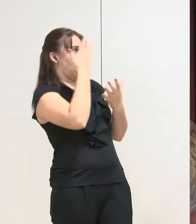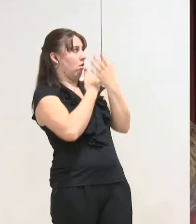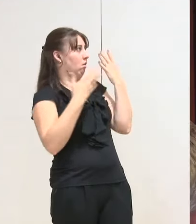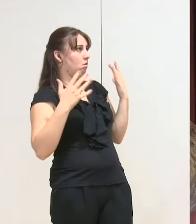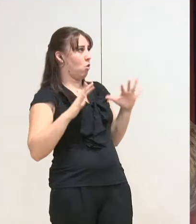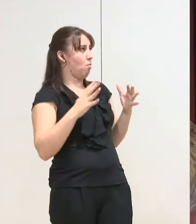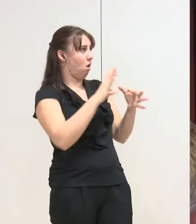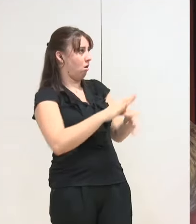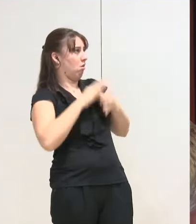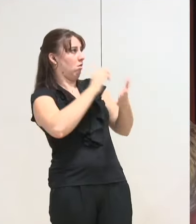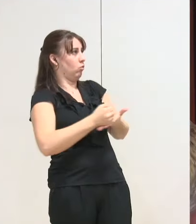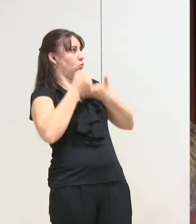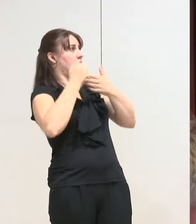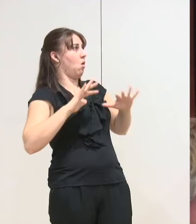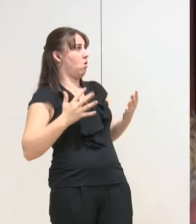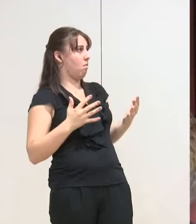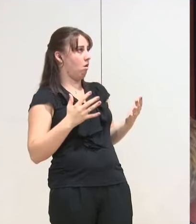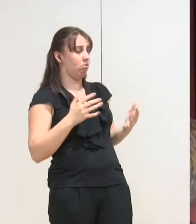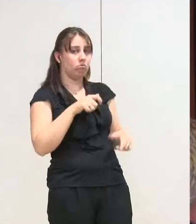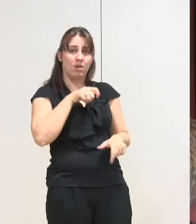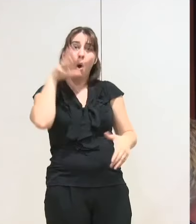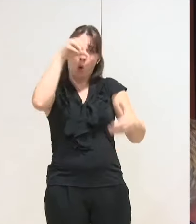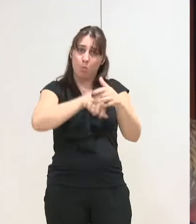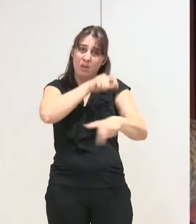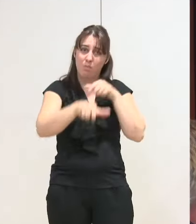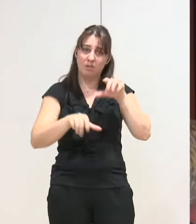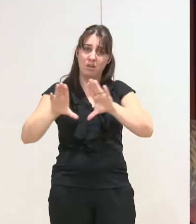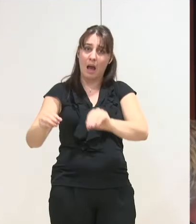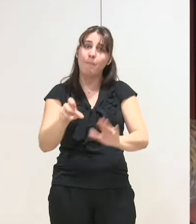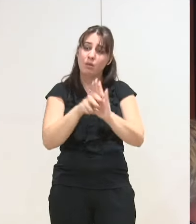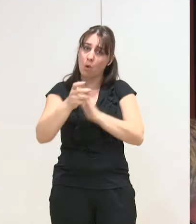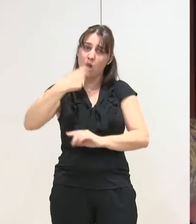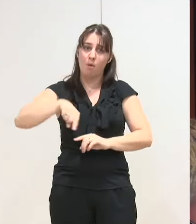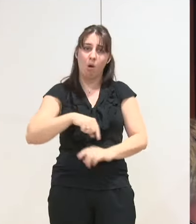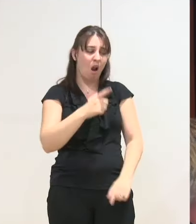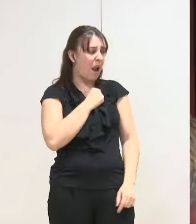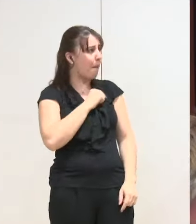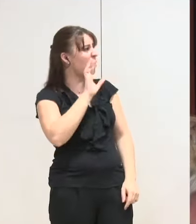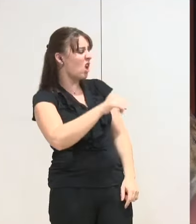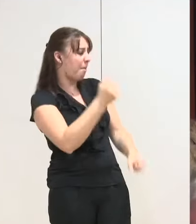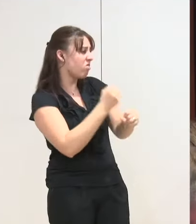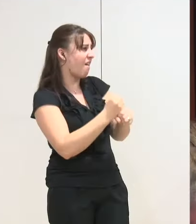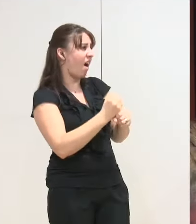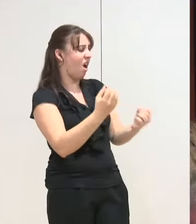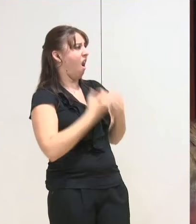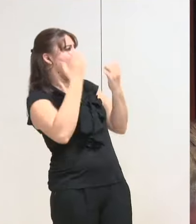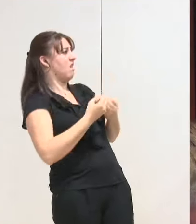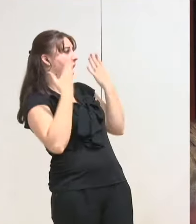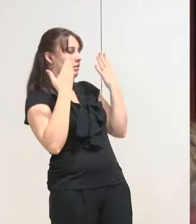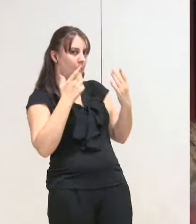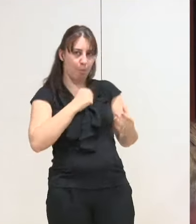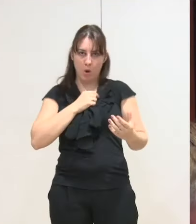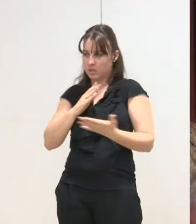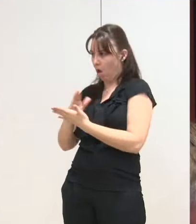est de moins en moins considéré par les Grenoblois eux-mêmes qui s'entend répondre que la ville n'intervient plus au quotidien sur des problématiques qui